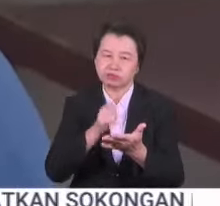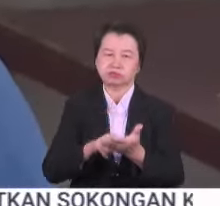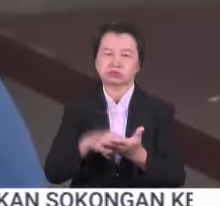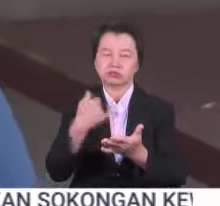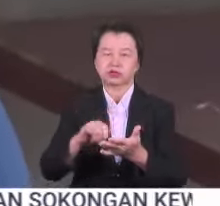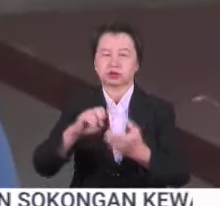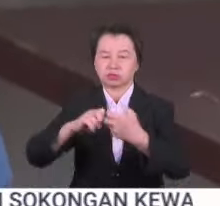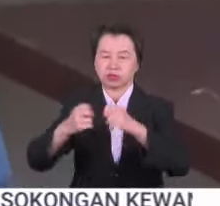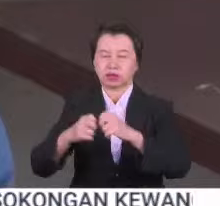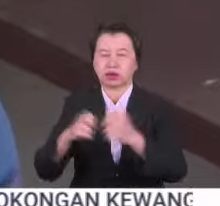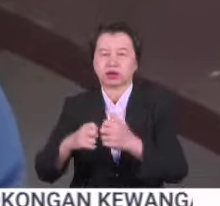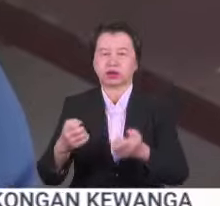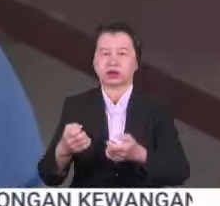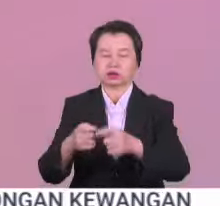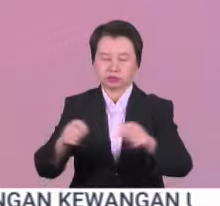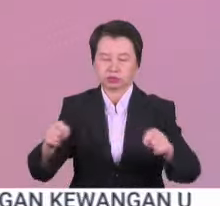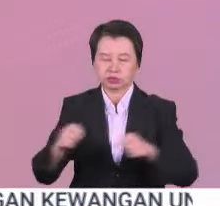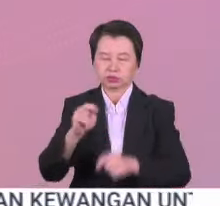isu-isu tempatan.